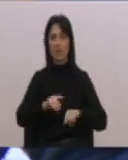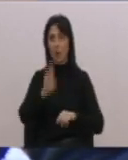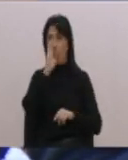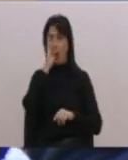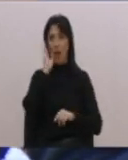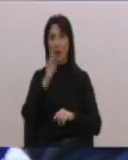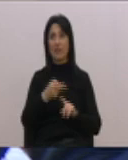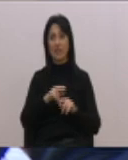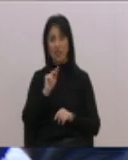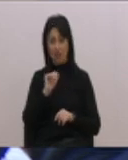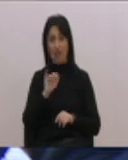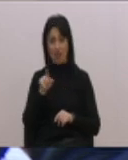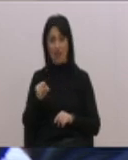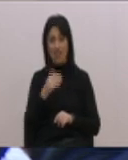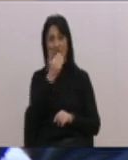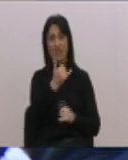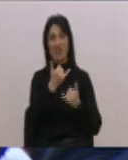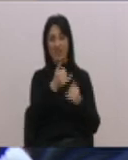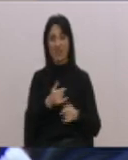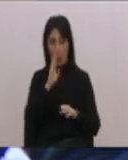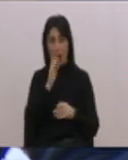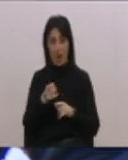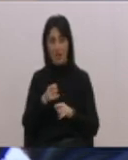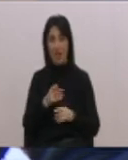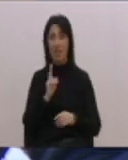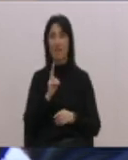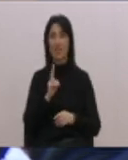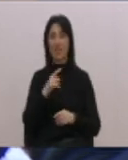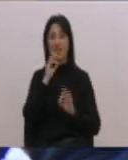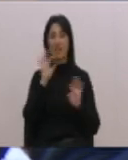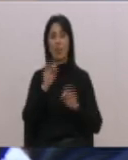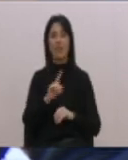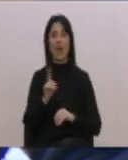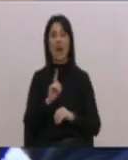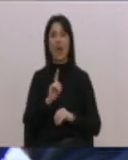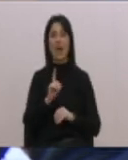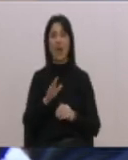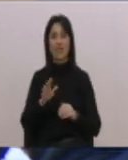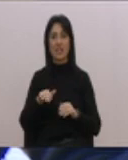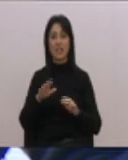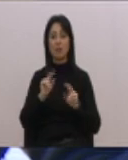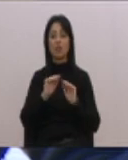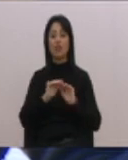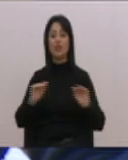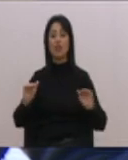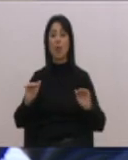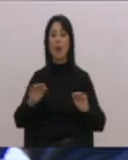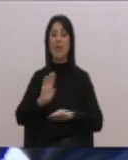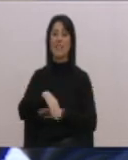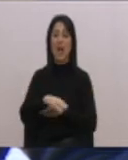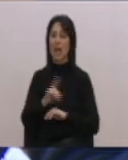მოღალატე იქნებოდა ილია ჭავჭავაძეც თქვენთვის, რომელიც გვეუბნებოდა, რომ რასა იქ სარიელი მშვიდობა, სარიელი